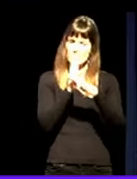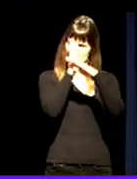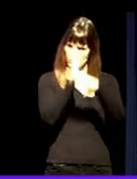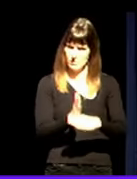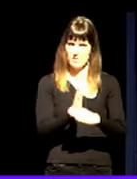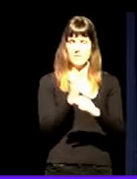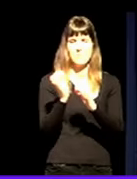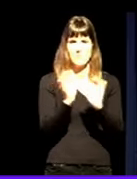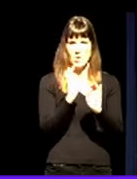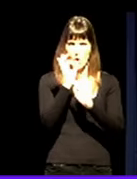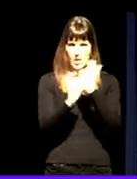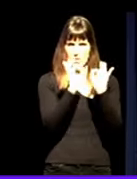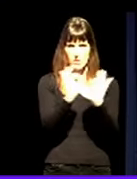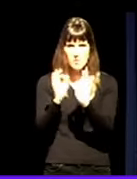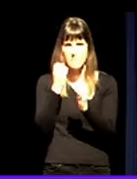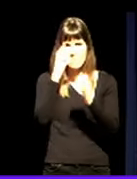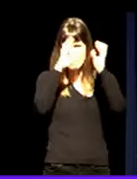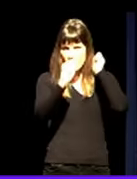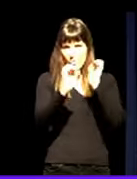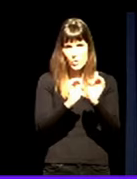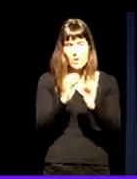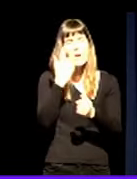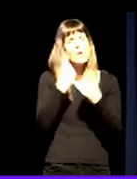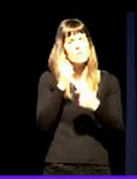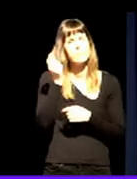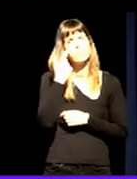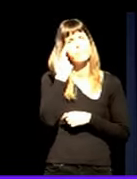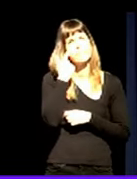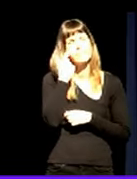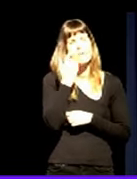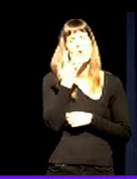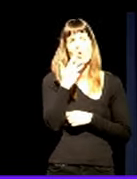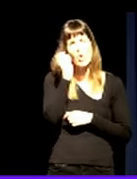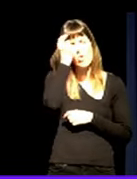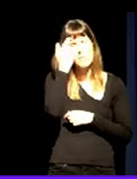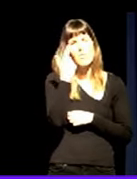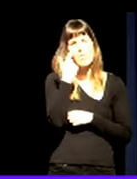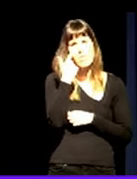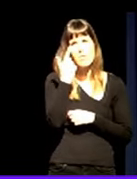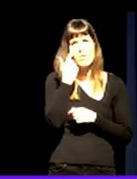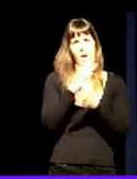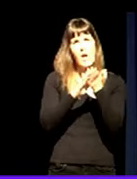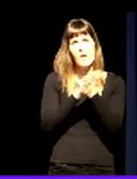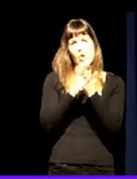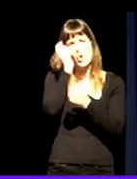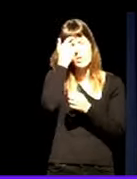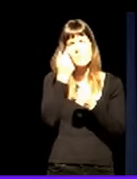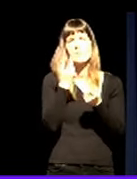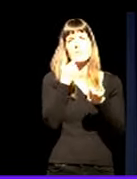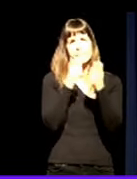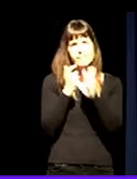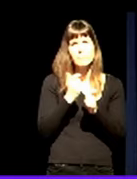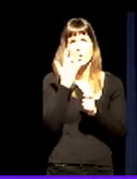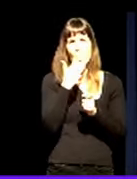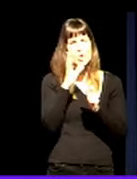zergatik. Askotan entzun ditugun idea hauek, askotan entzun ditugun, eta maleiatzen ditugun konzeptu hauek, orain